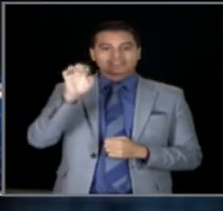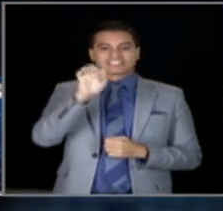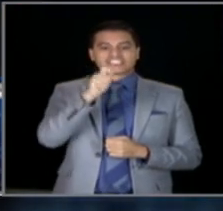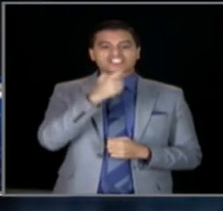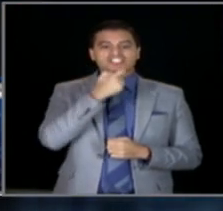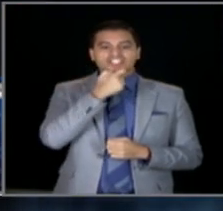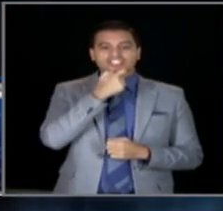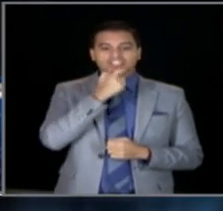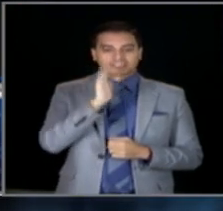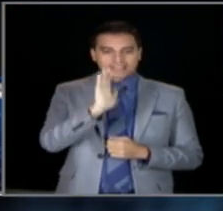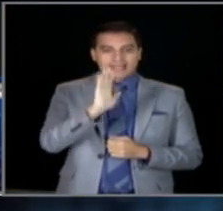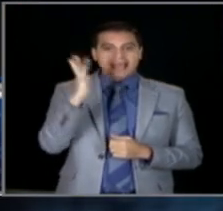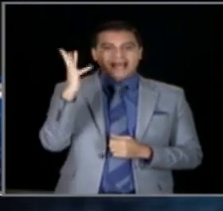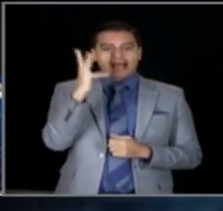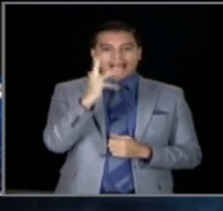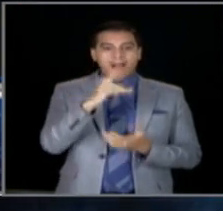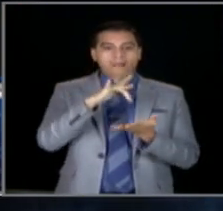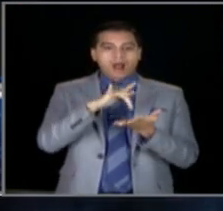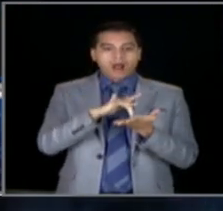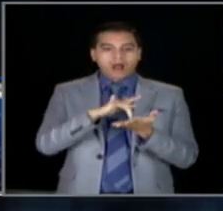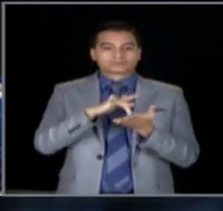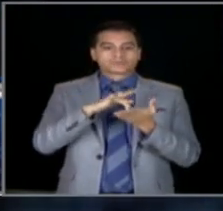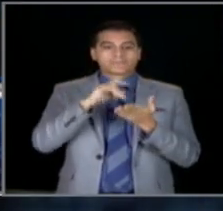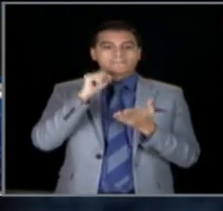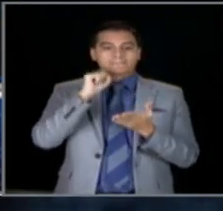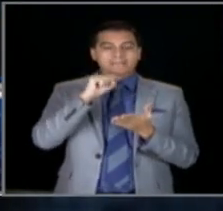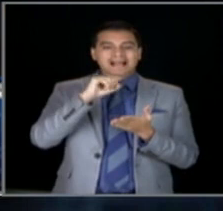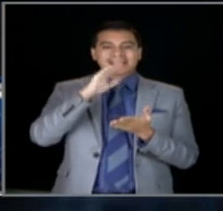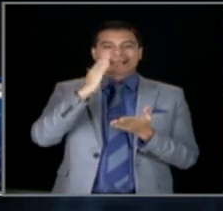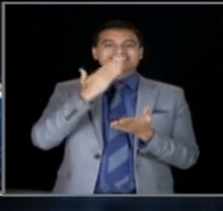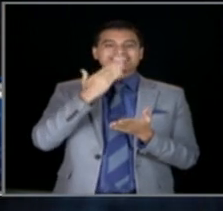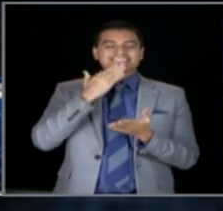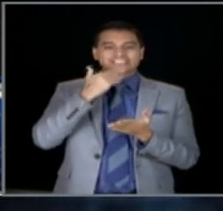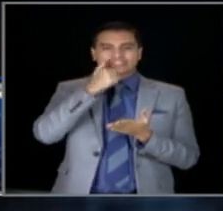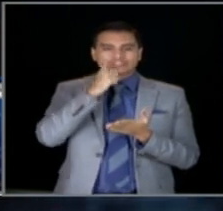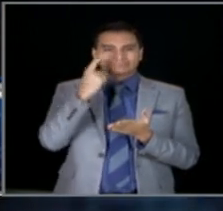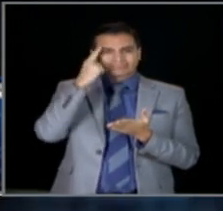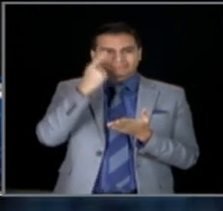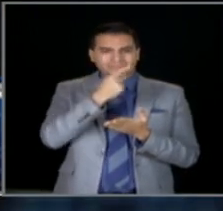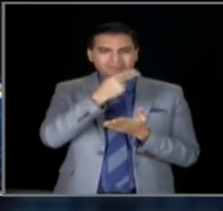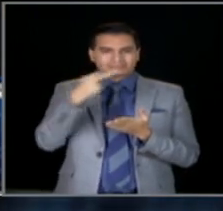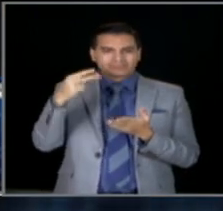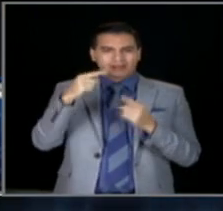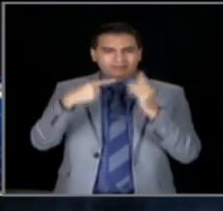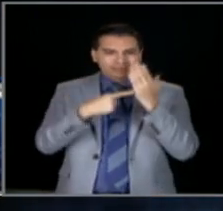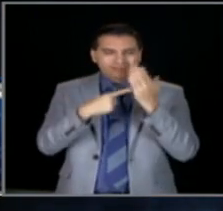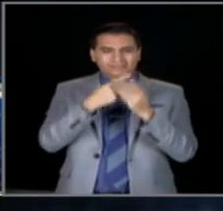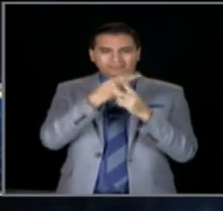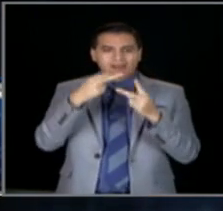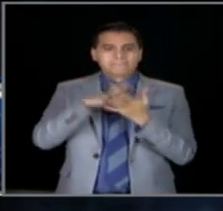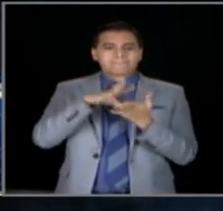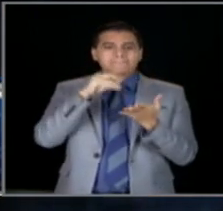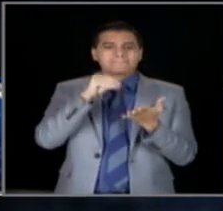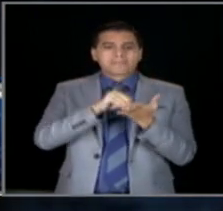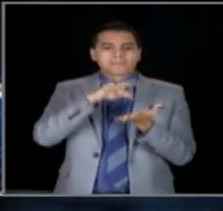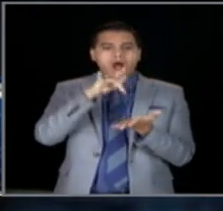طبقاً للأبجدية الإنجليزية، كم عدد العواصم الأسيوية التي تبدأ بالحرف